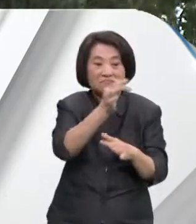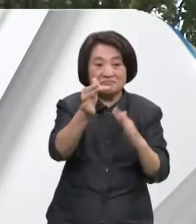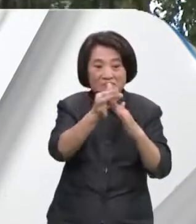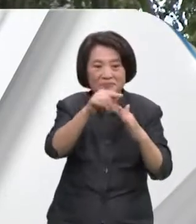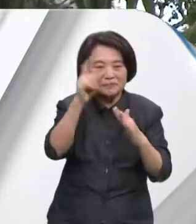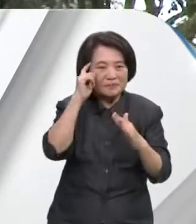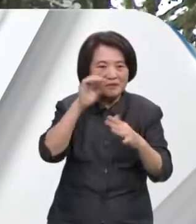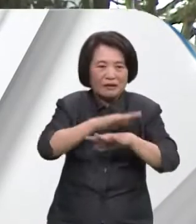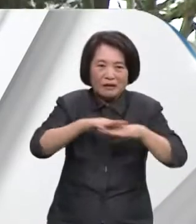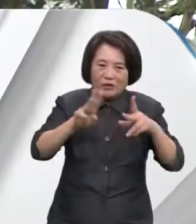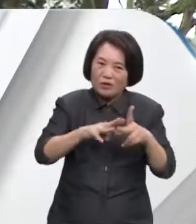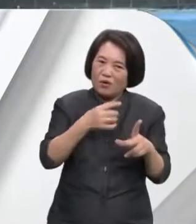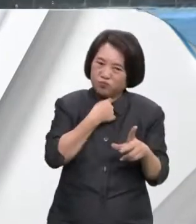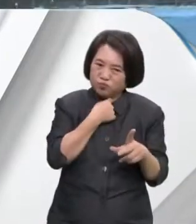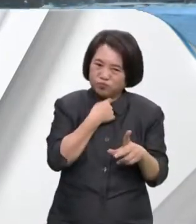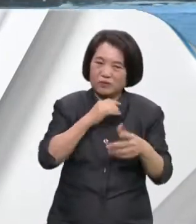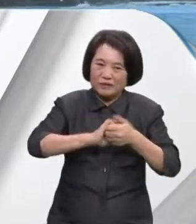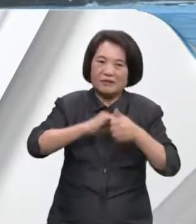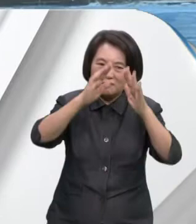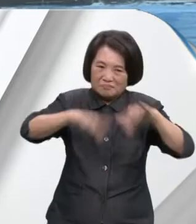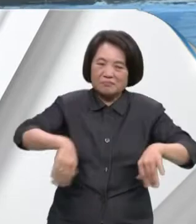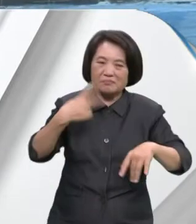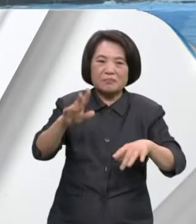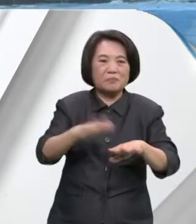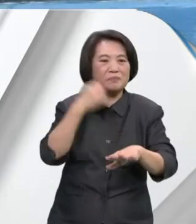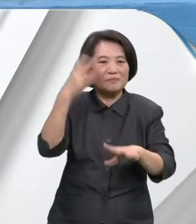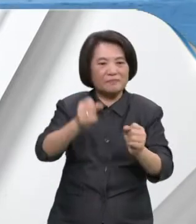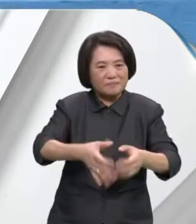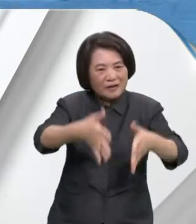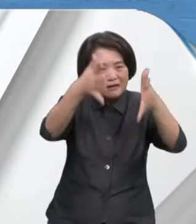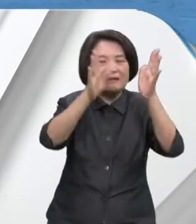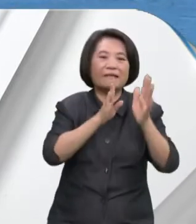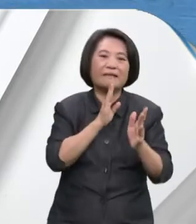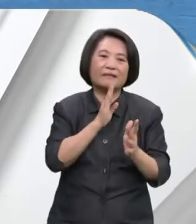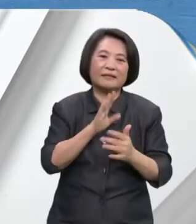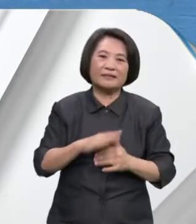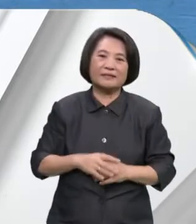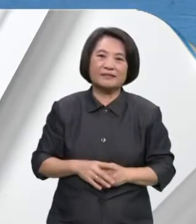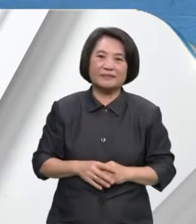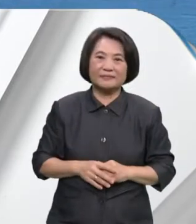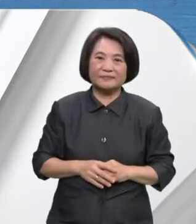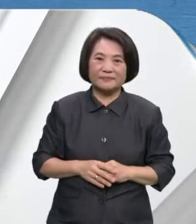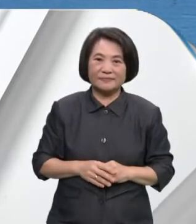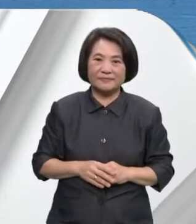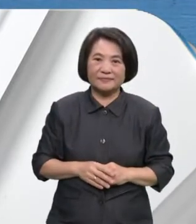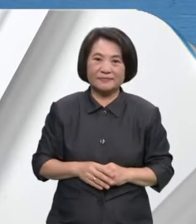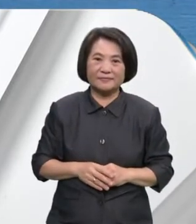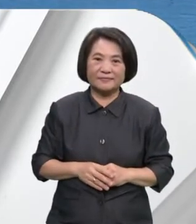现在安全考量，天朝还要拆掉重建。下个新闻是这边，法庭报道。